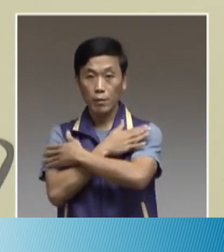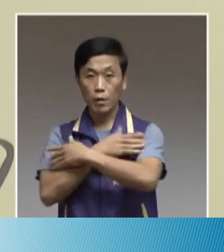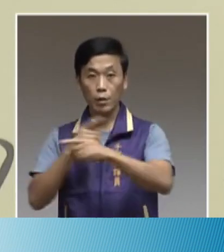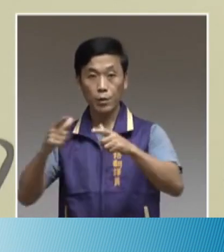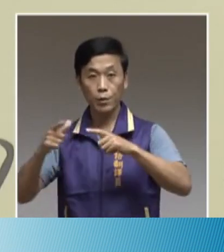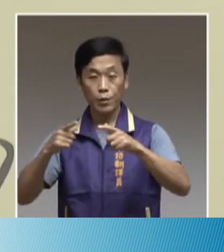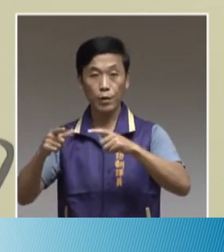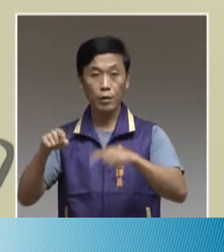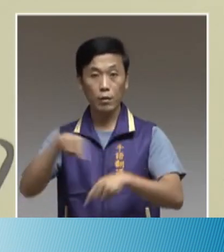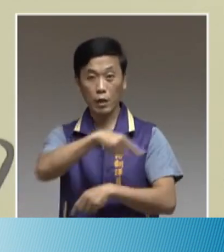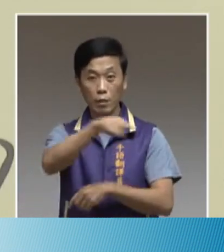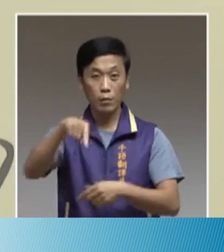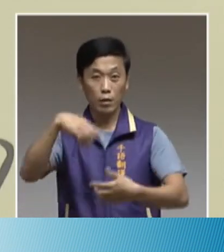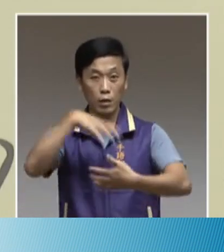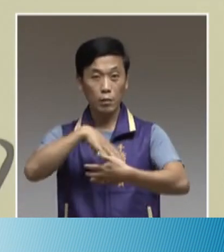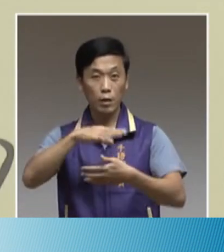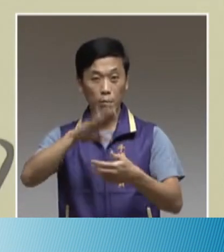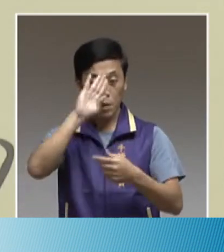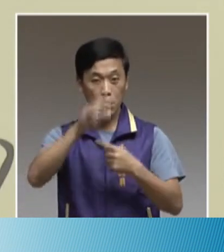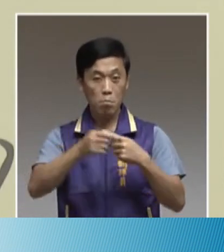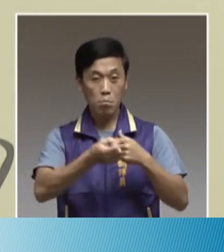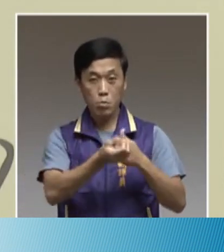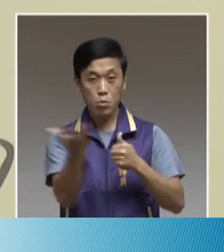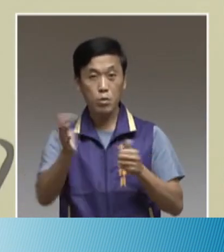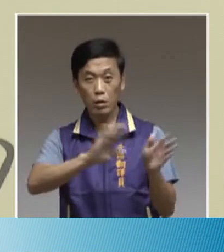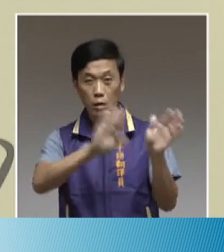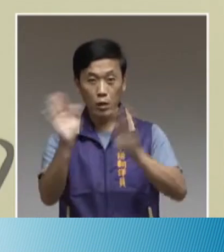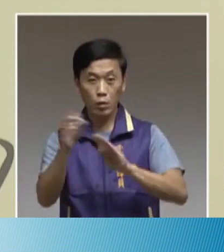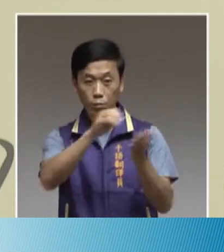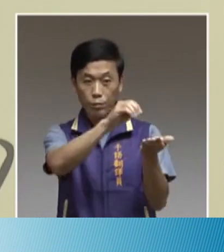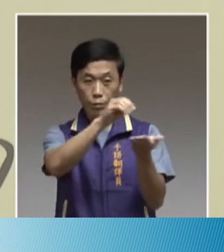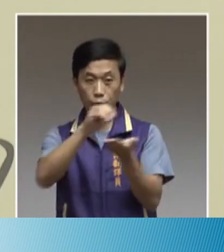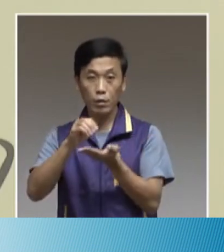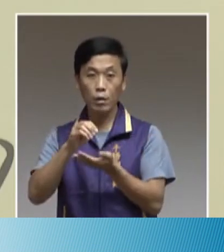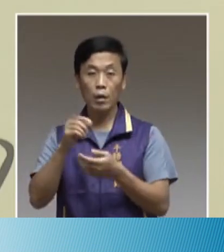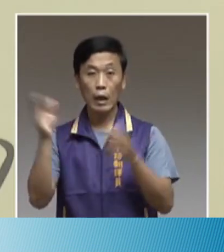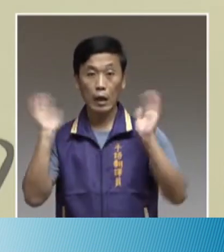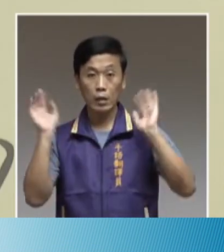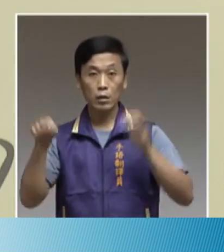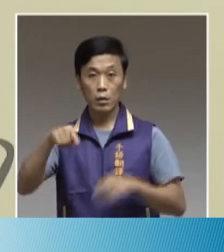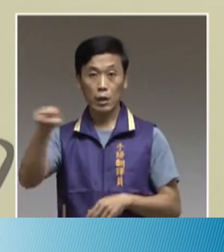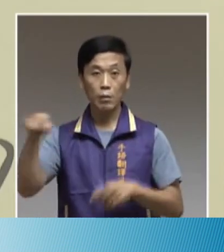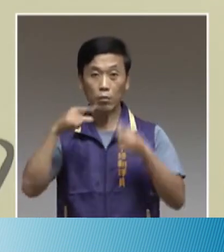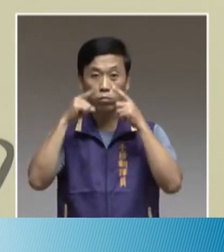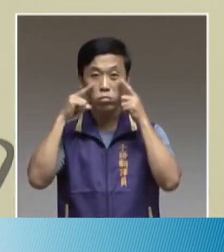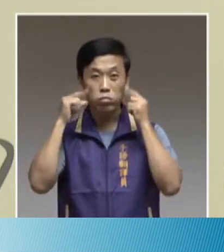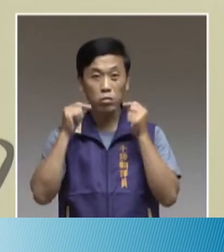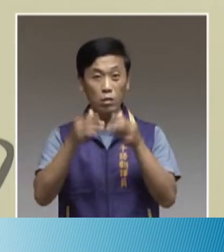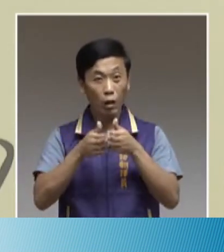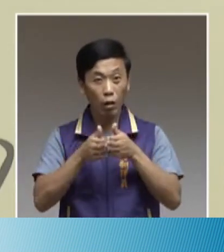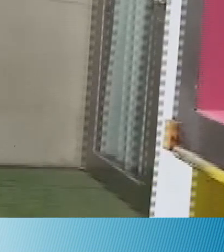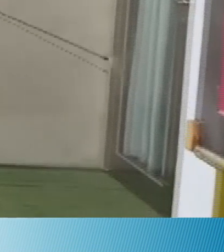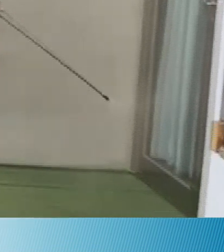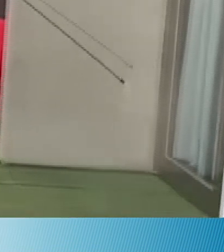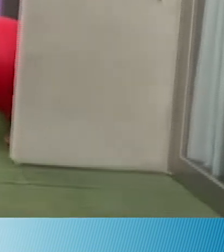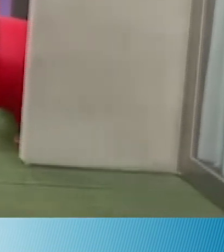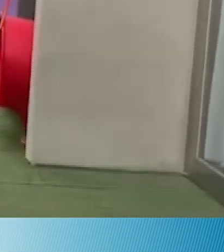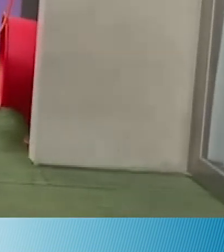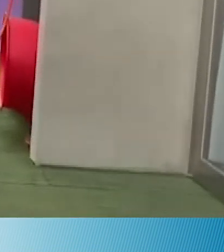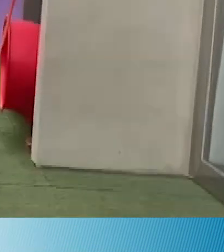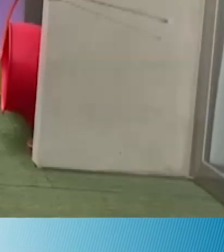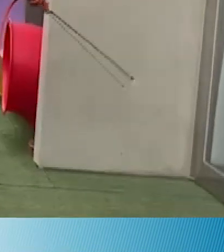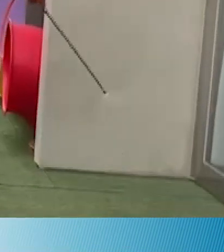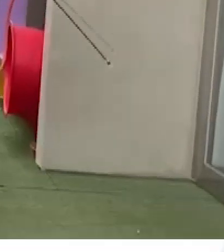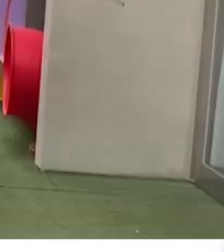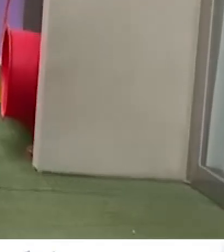个整个状况，我们也发现说。那因为我们的小朋友要戴口罩，真的是确实比较困难。 市府调阅